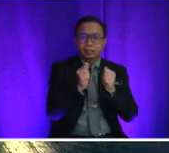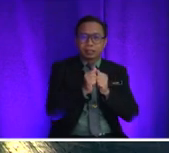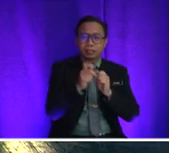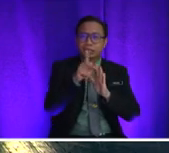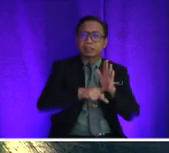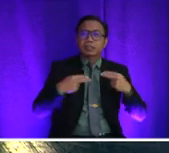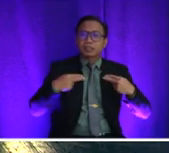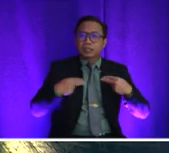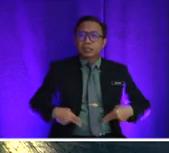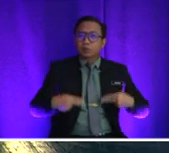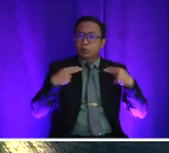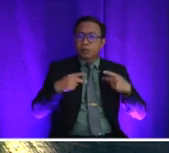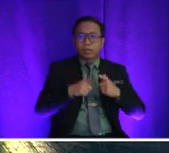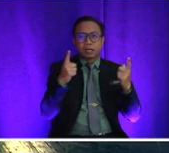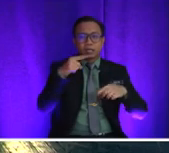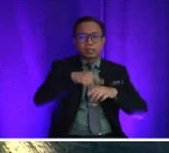di alam